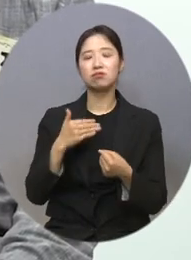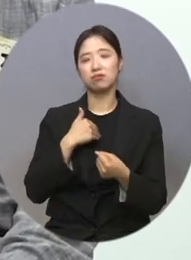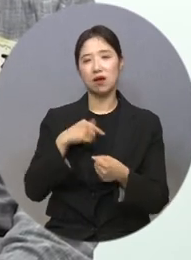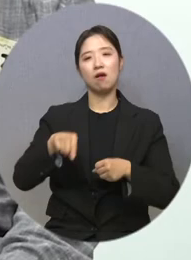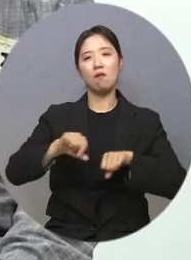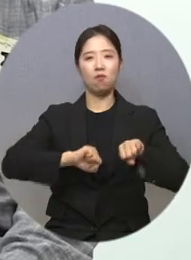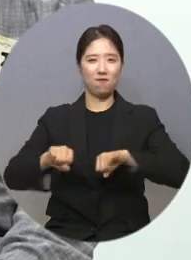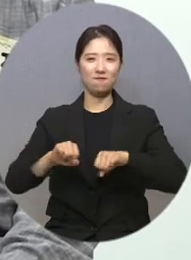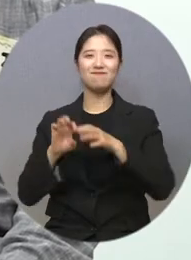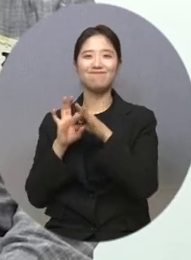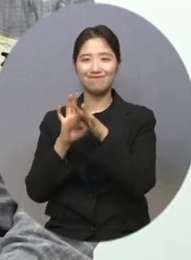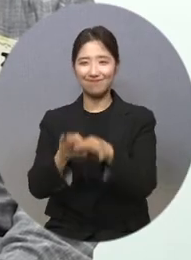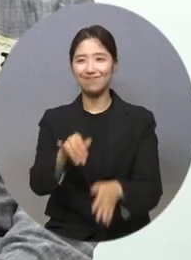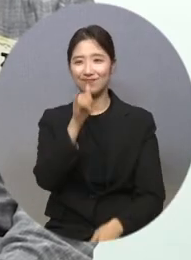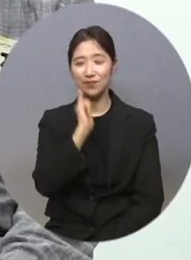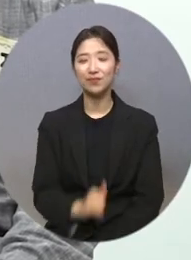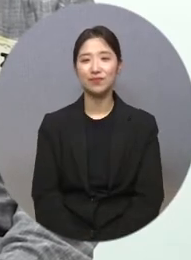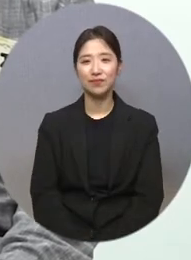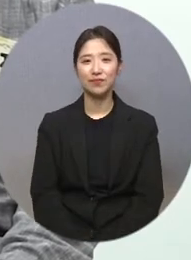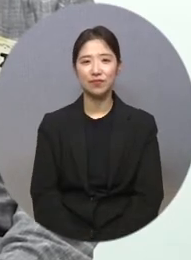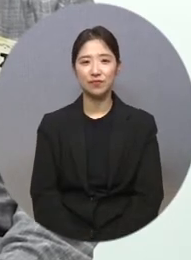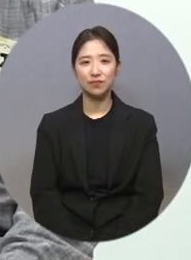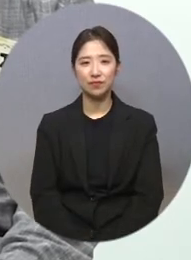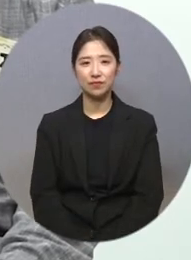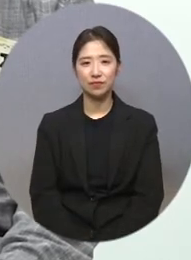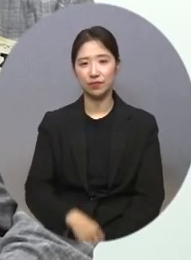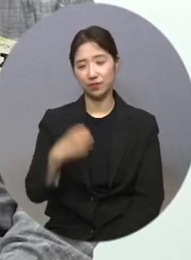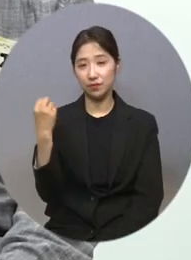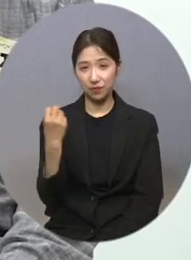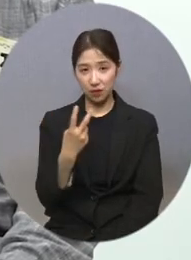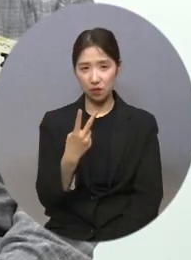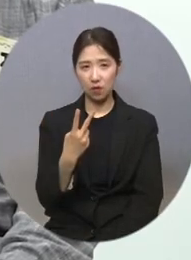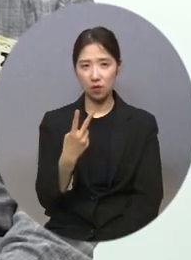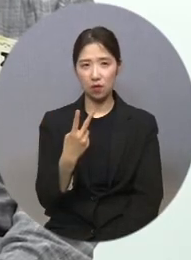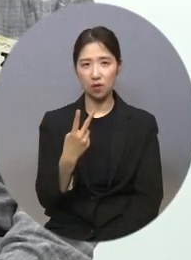그런 활동들을 계속 해나가는 것이고요. 그리고